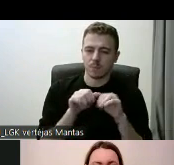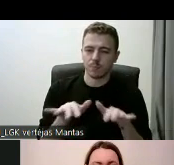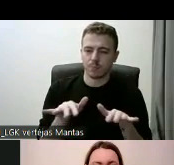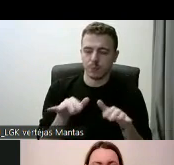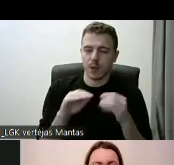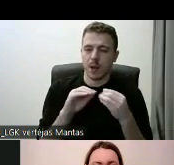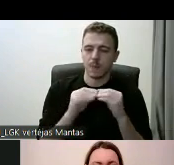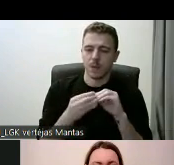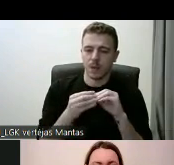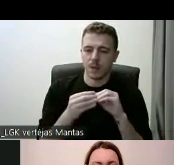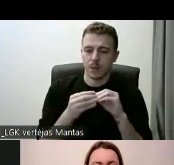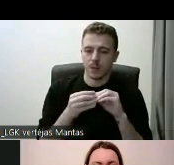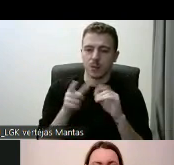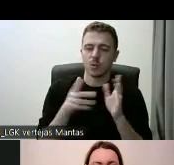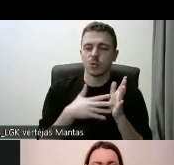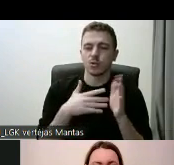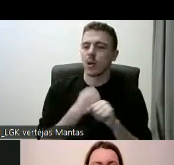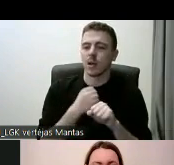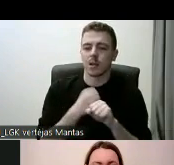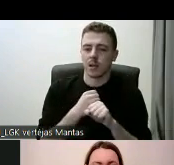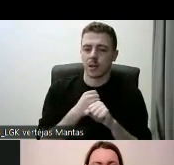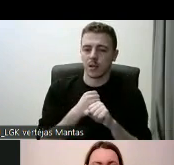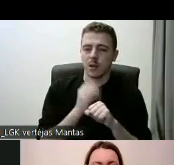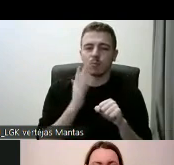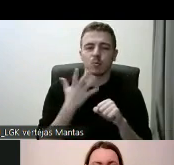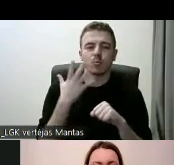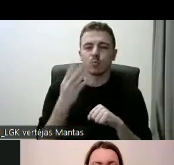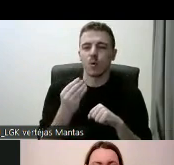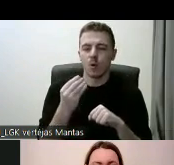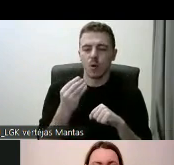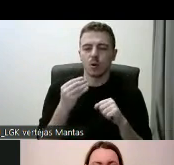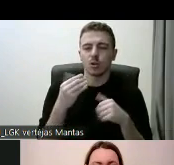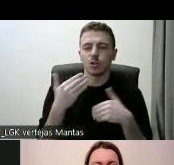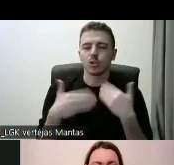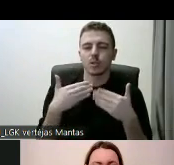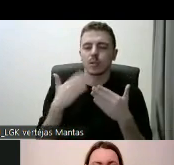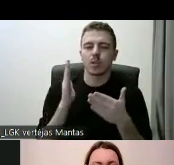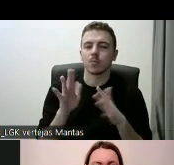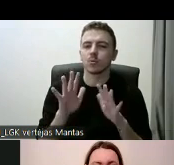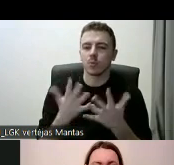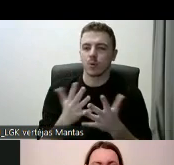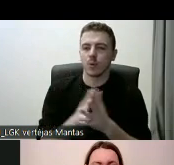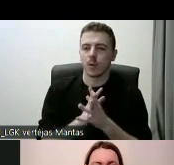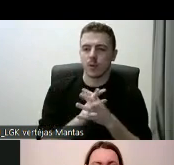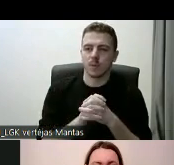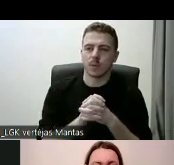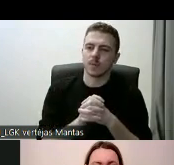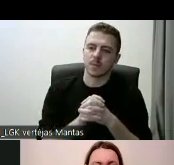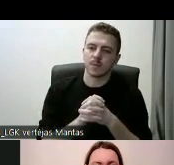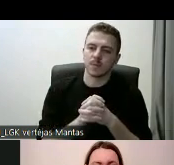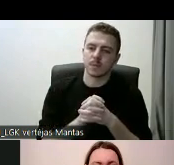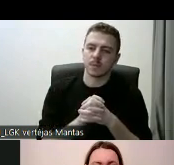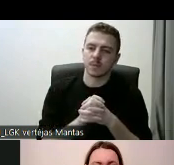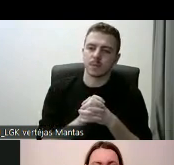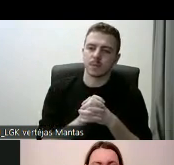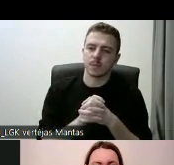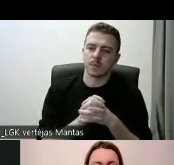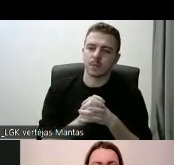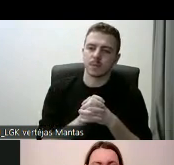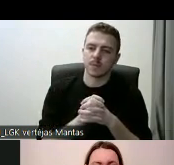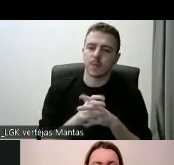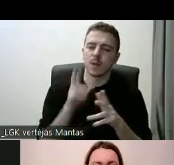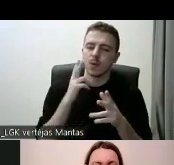aptarimo, ką jūs darysite čia toliau, kokie bus jūsų kiti žingsniai, kaip užtikrinsite, kad jie bus sėkmingi,